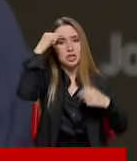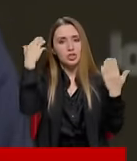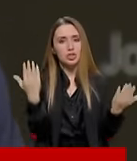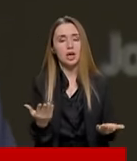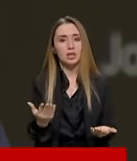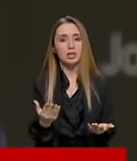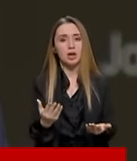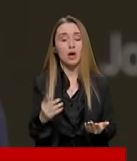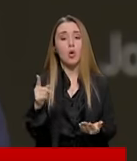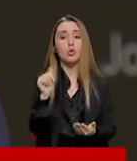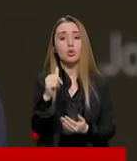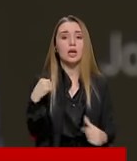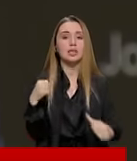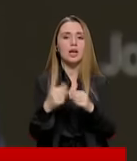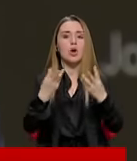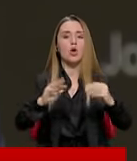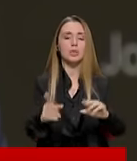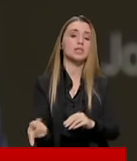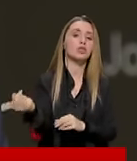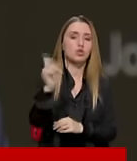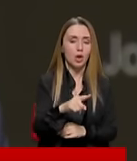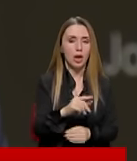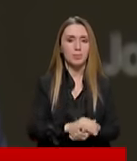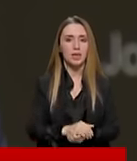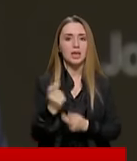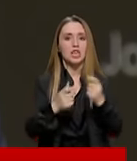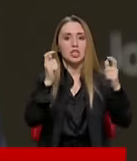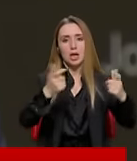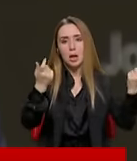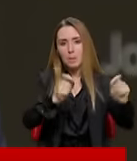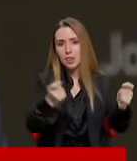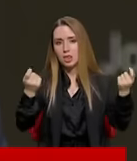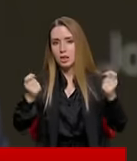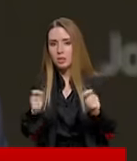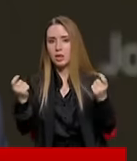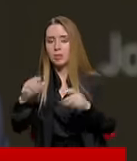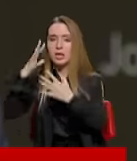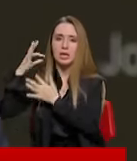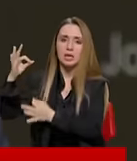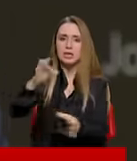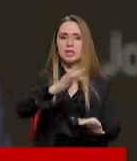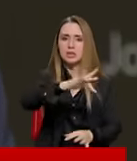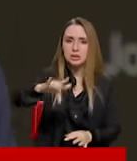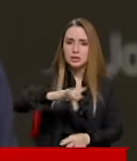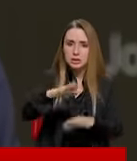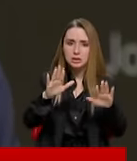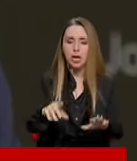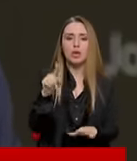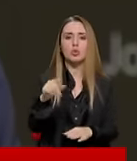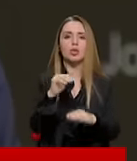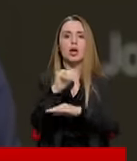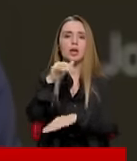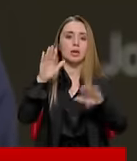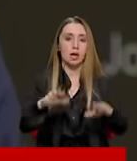o günleri göstermesin arkasından Tabii Eee iş yerleri kapatıldı insanlar işsiz kaldı bunların da ayakta